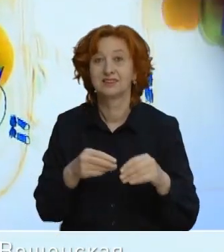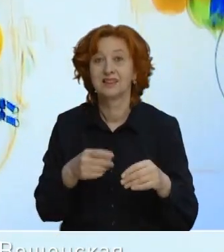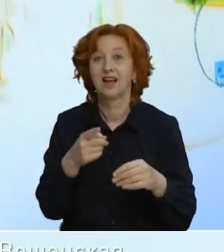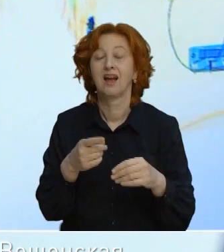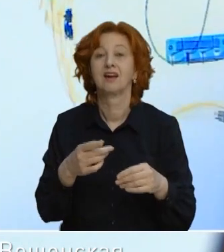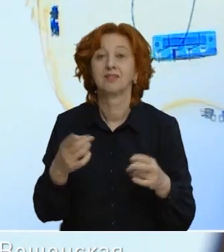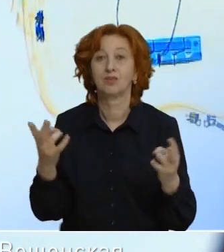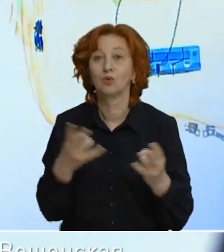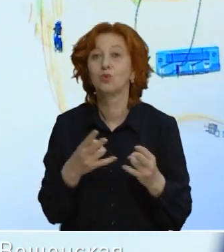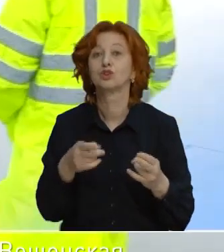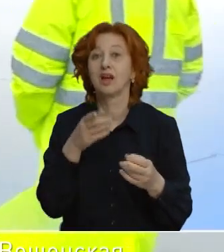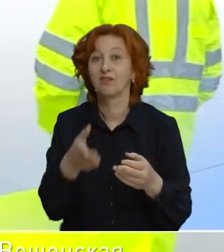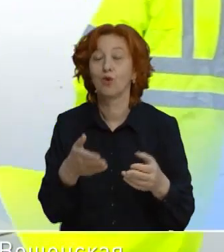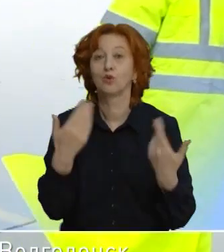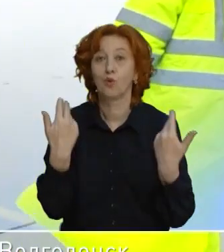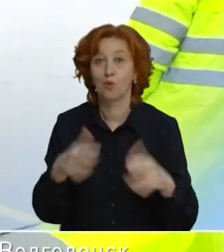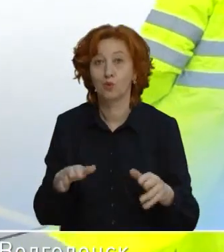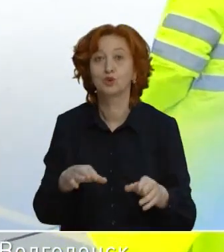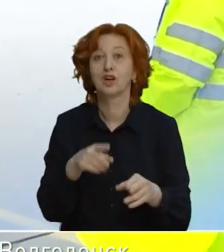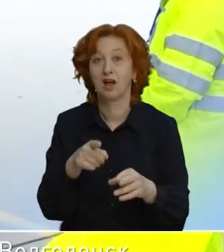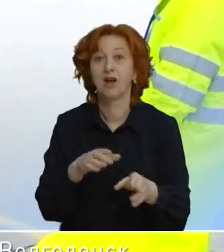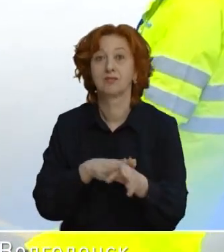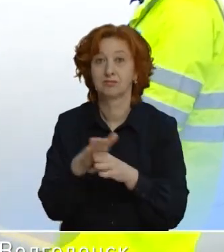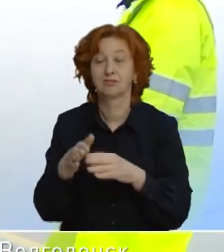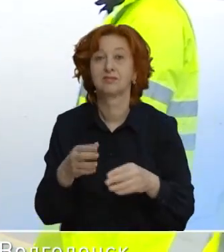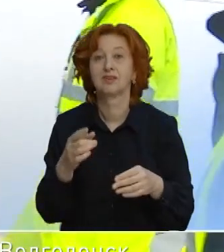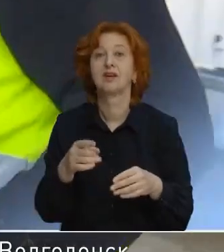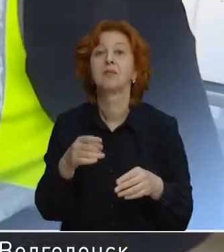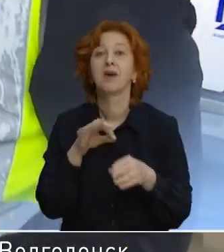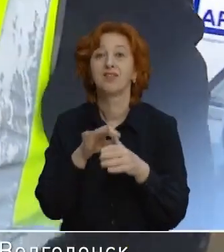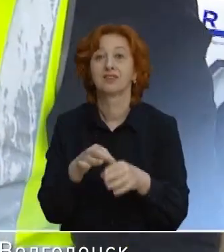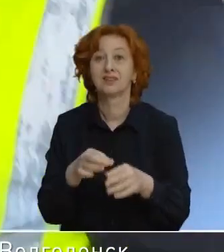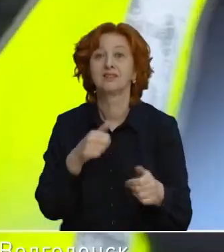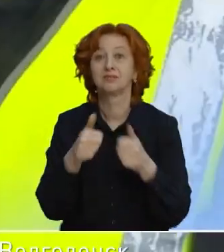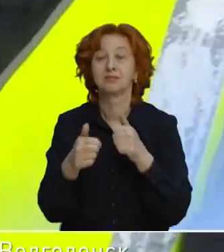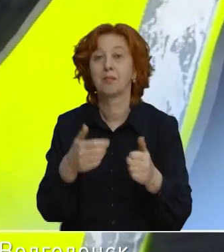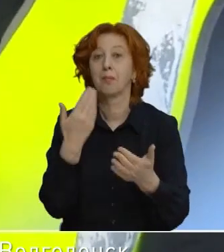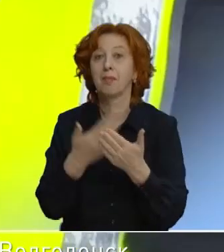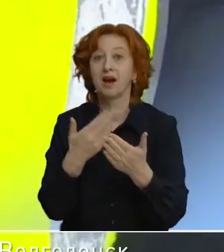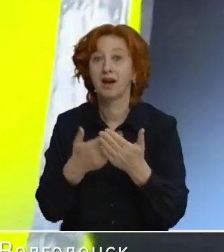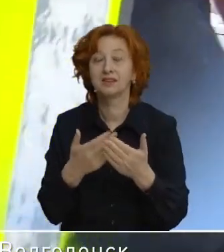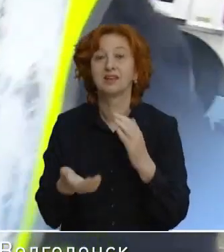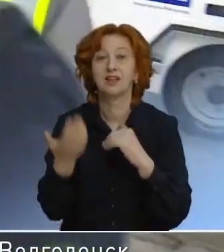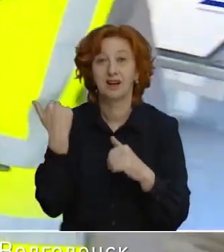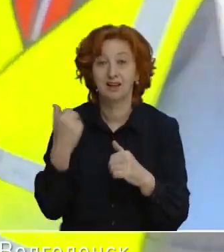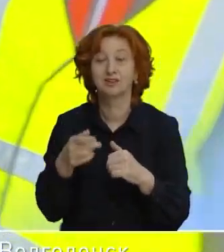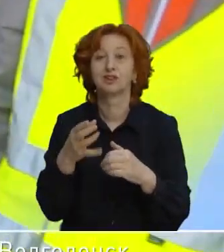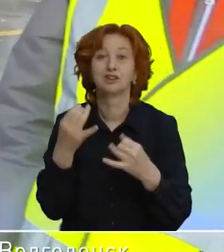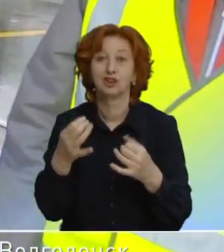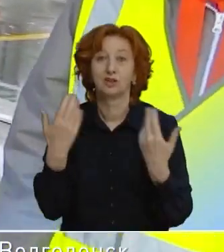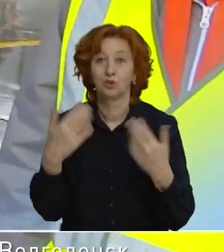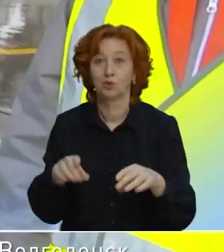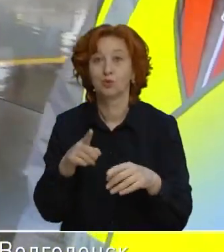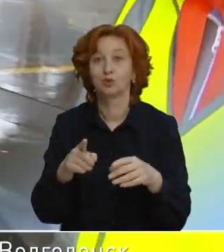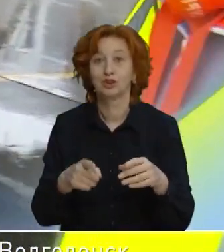быстрого реагирования. И вот заветная цель Дмитрия. Он выходит на летное поле и попадает в настоящий авиалайнер. Там его уже ждет